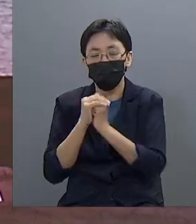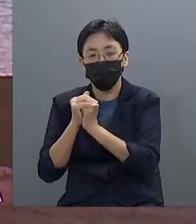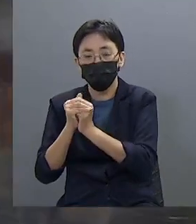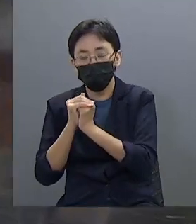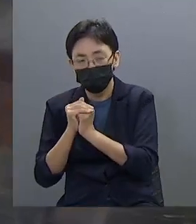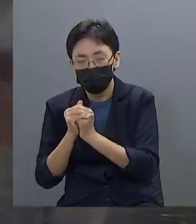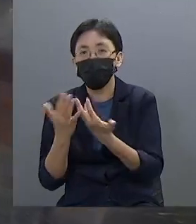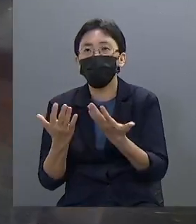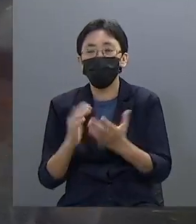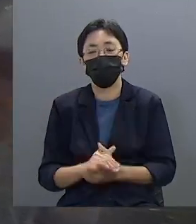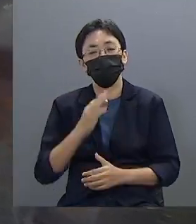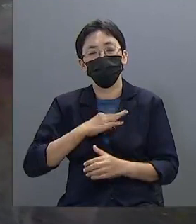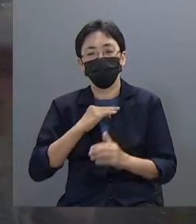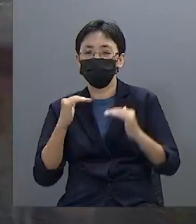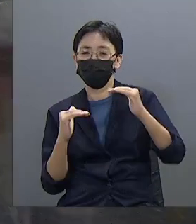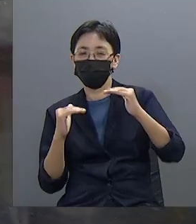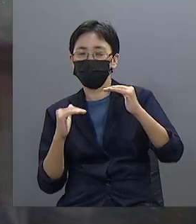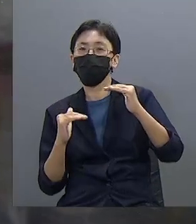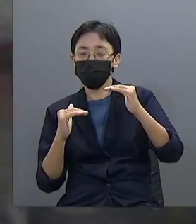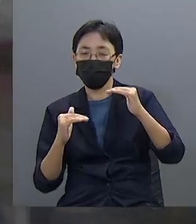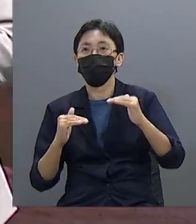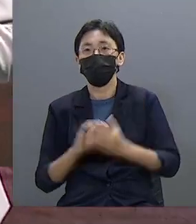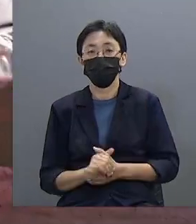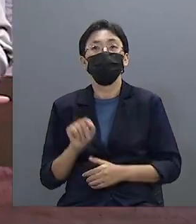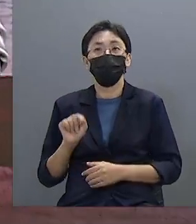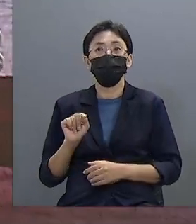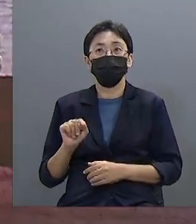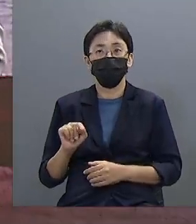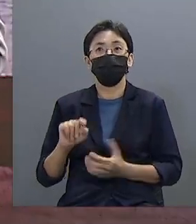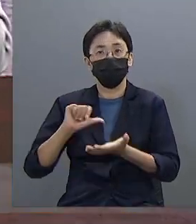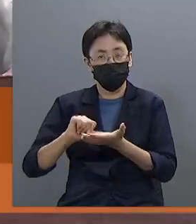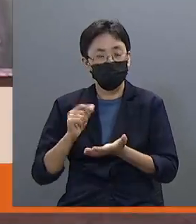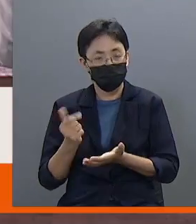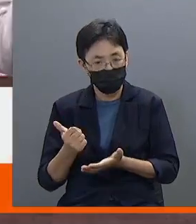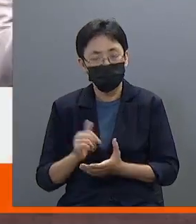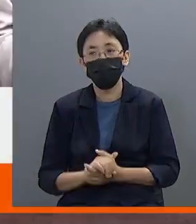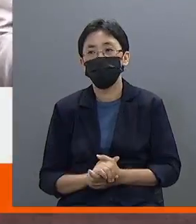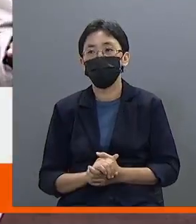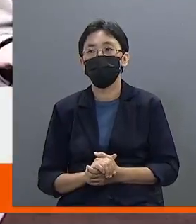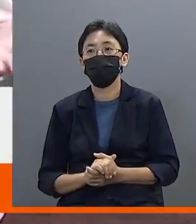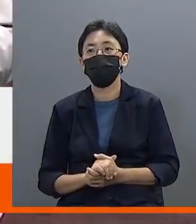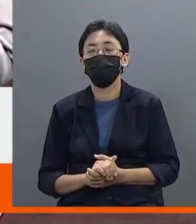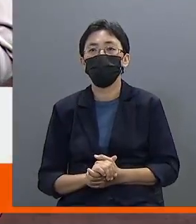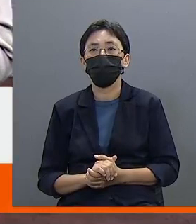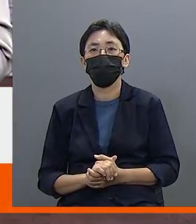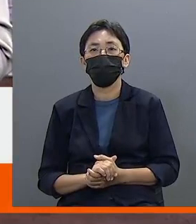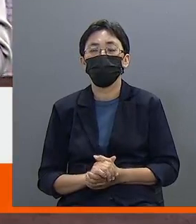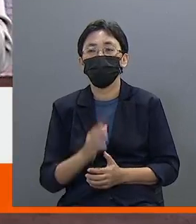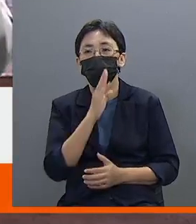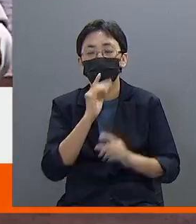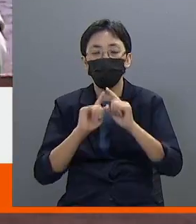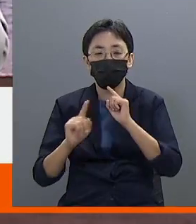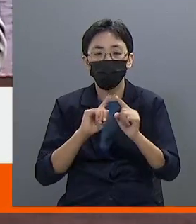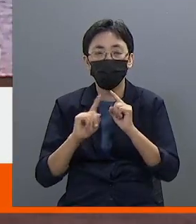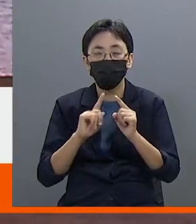ม่เท่าค่ะแต่ว่าเราดูถูกประเทศนี้ไม่ได้จริงๆค่ะคุณผู้ชมคะแม้ว่าเมื่อเราพูดถึงเรื่องของโดรนนะ